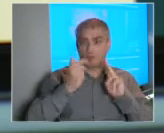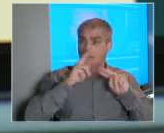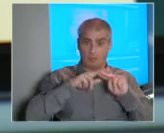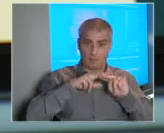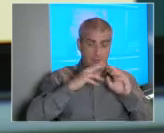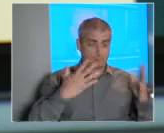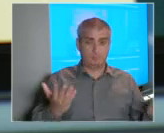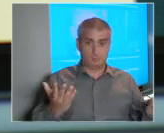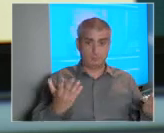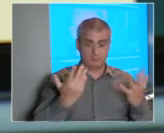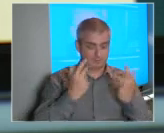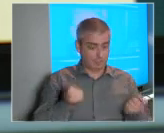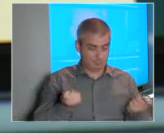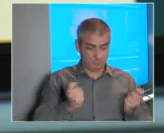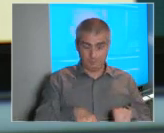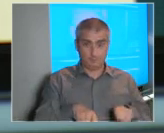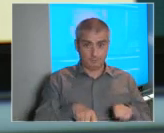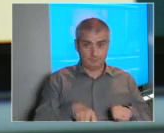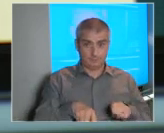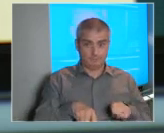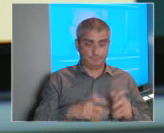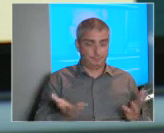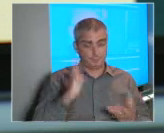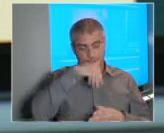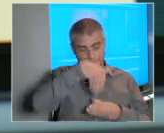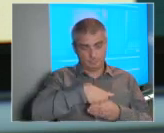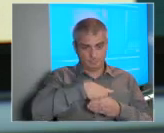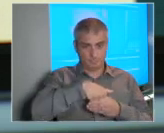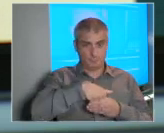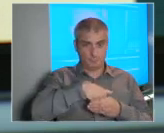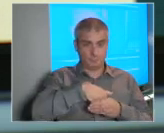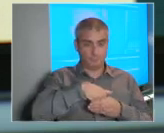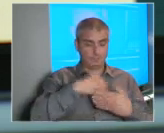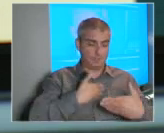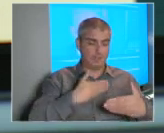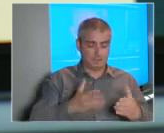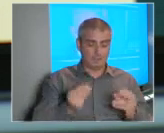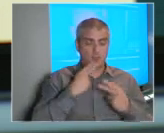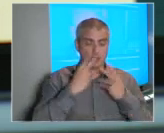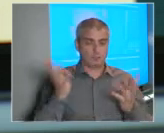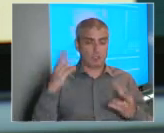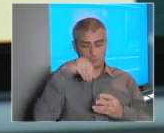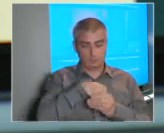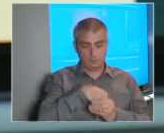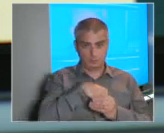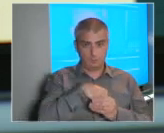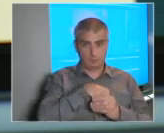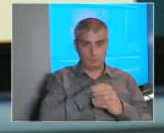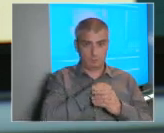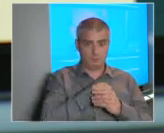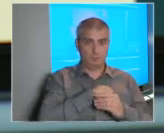מכן הספירה נסגרת, עוטפים את הכל באיזשהו ארגז עם התוצאות של אותה הקלפי,